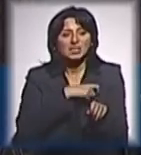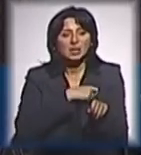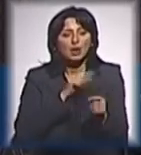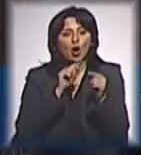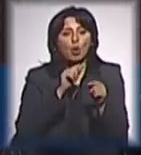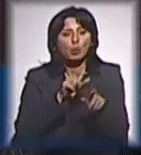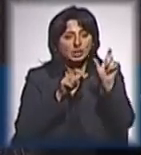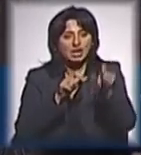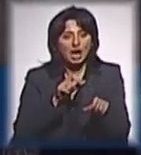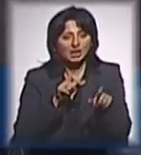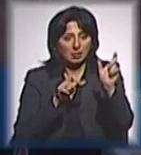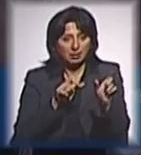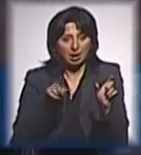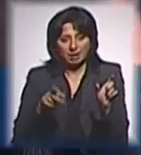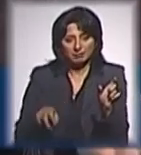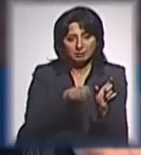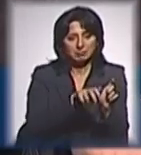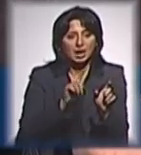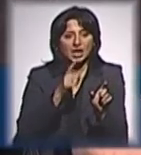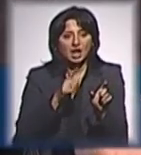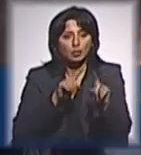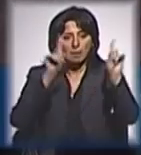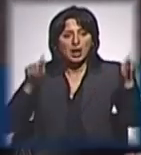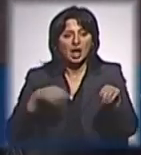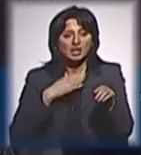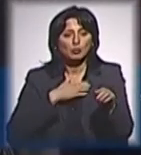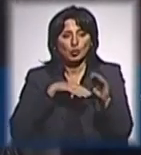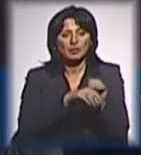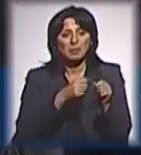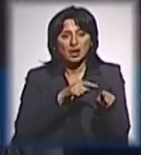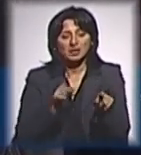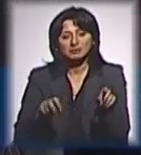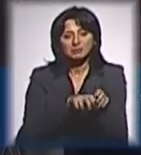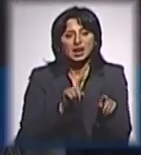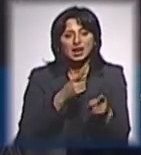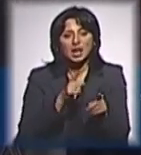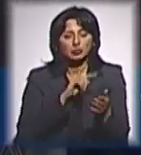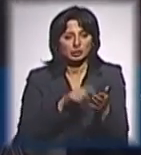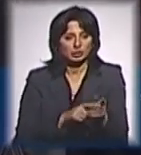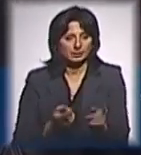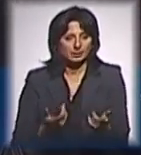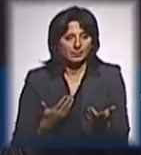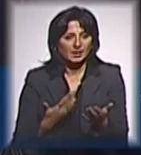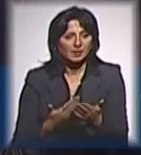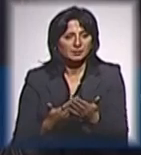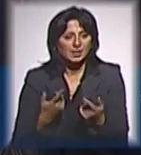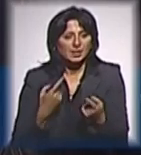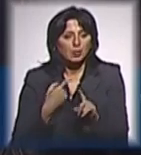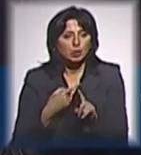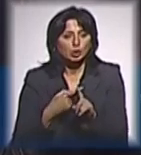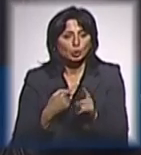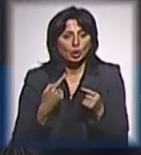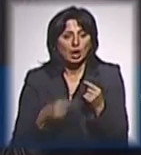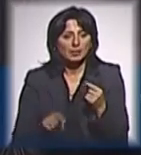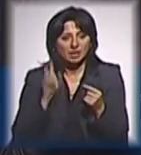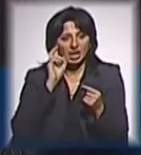არასაპარლამენტო ოპოზიციის სააგიტაციო პროდუქცია იყო, ანუ პლაკატები. და ამიტომ ეს ერთი პოზიტიურად განმასხვავებელი